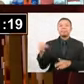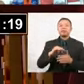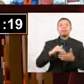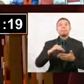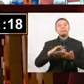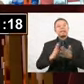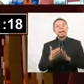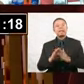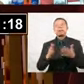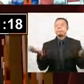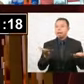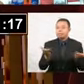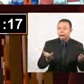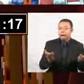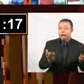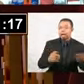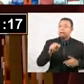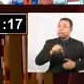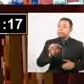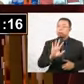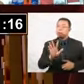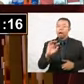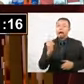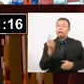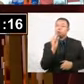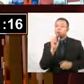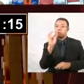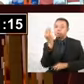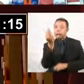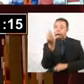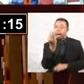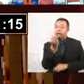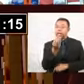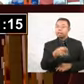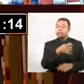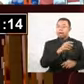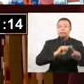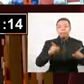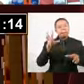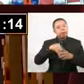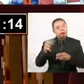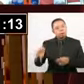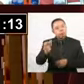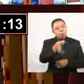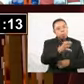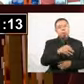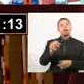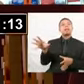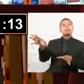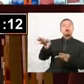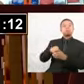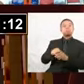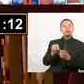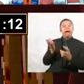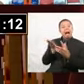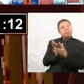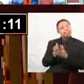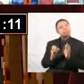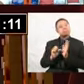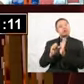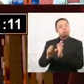Lifestyle ini bukan hanya buat Jakarta daratan saja Jakarta Kepulauan juga pastikan akses